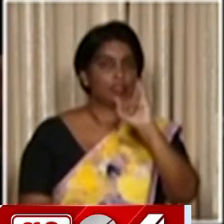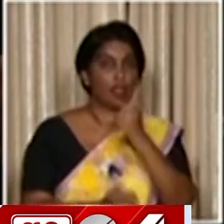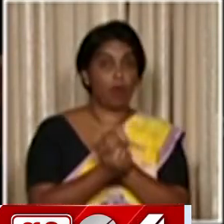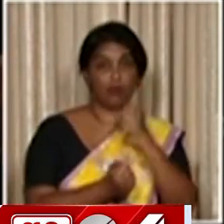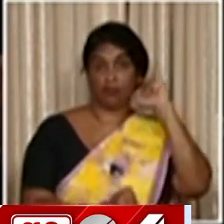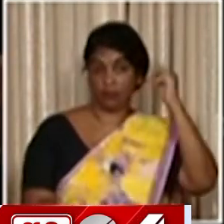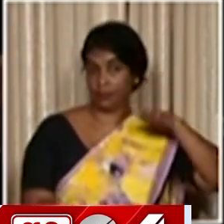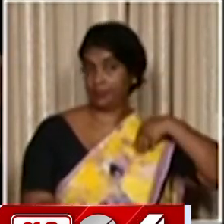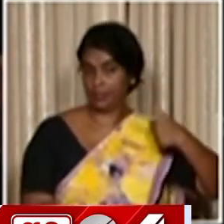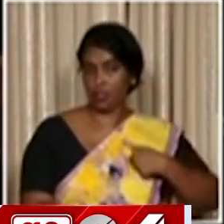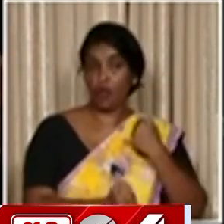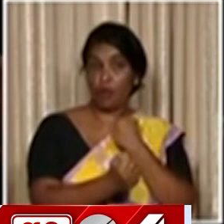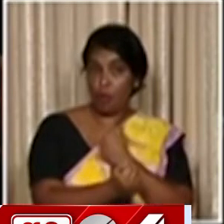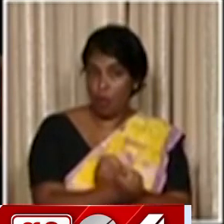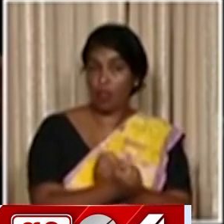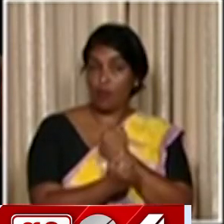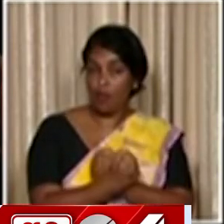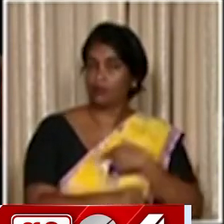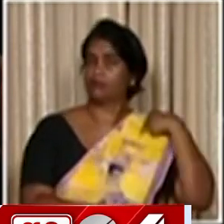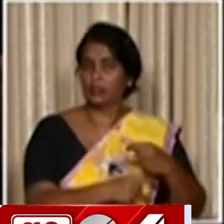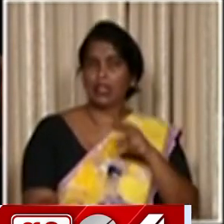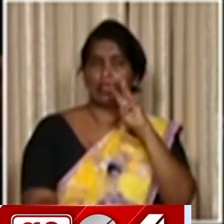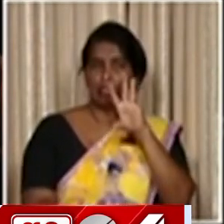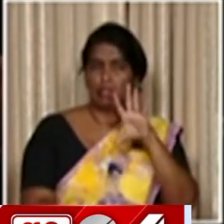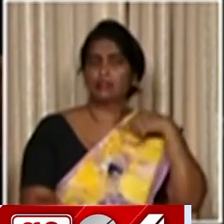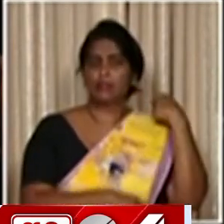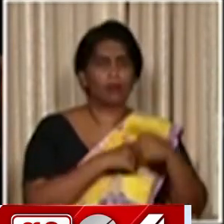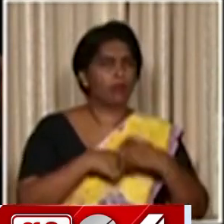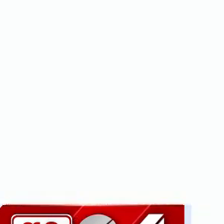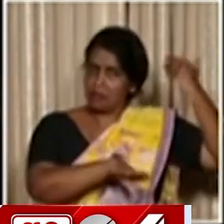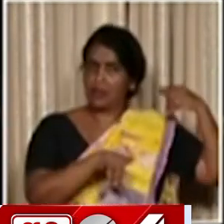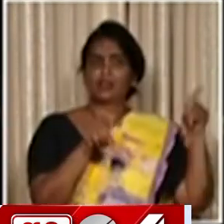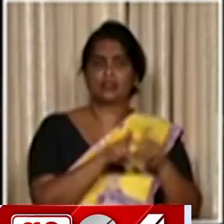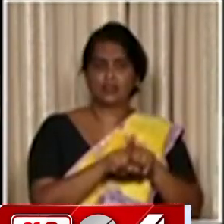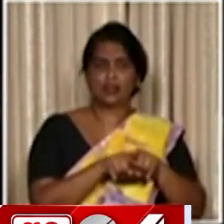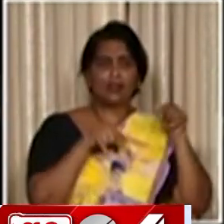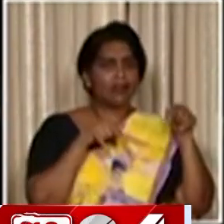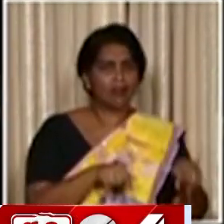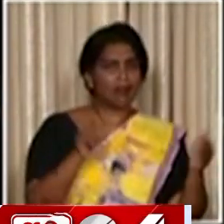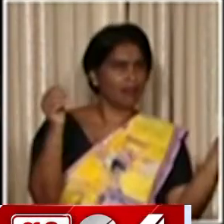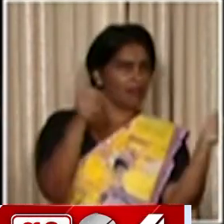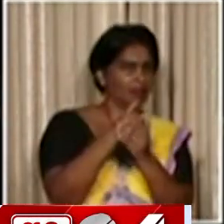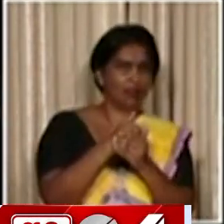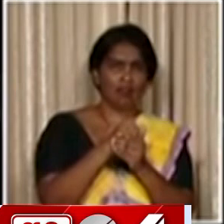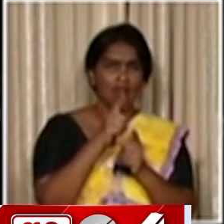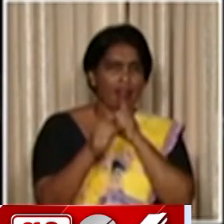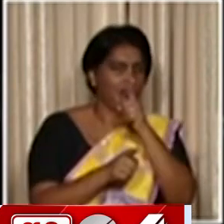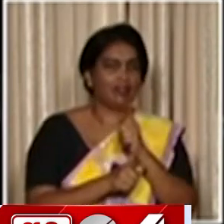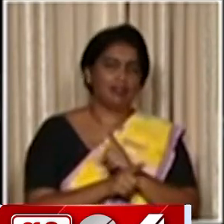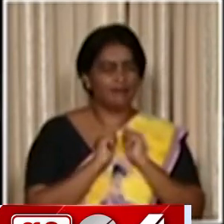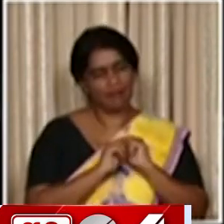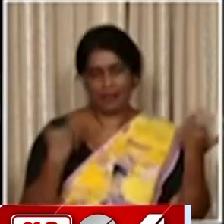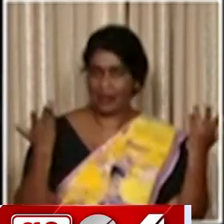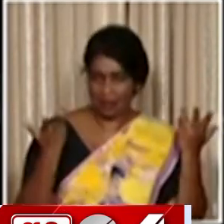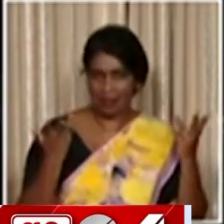වෙනවා. ඒතර මේ පොලිස්පතුරුන් 35ක ඉතිහාසයේ කවදාවත් වෙච්ච නැති ප්‍රමාදයක්. දැන් මේක පිටිපස්සේ තියෙන කතාව අපි හෙලිදරව් කරගන්න අවශ්‍ය